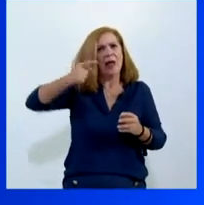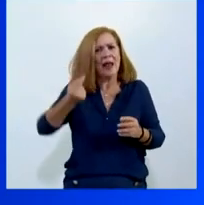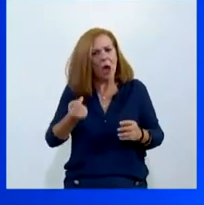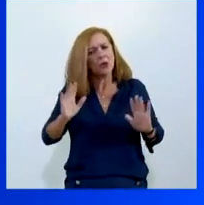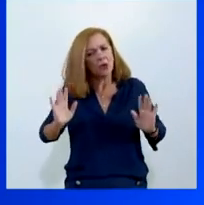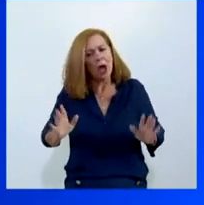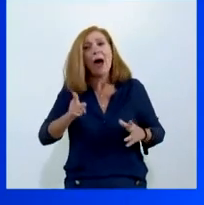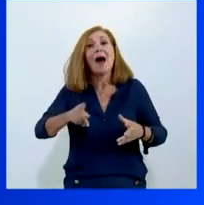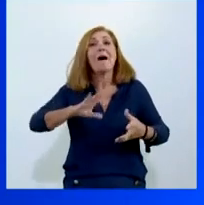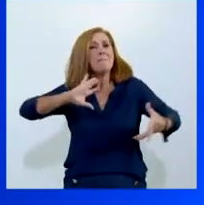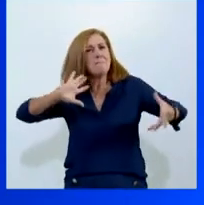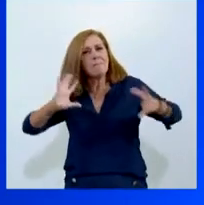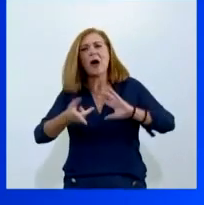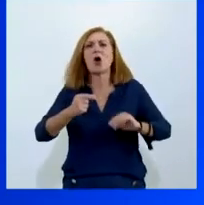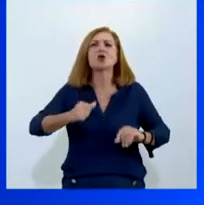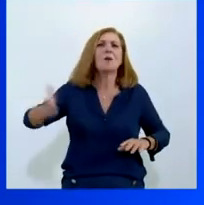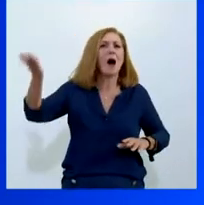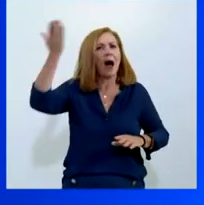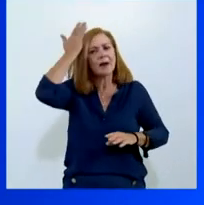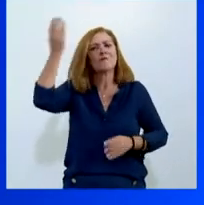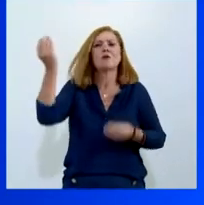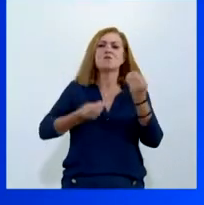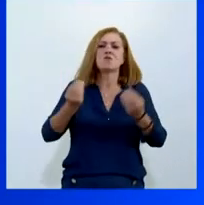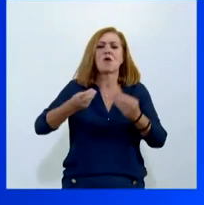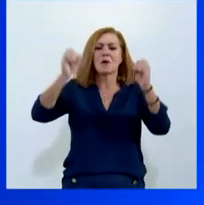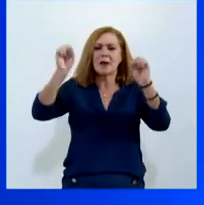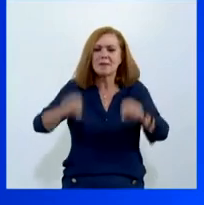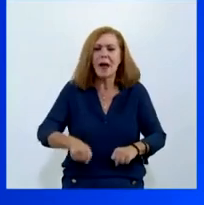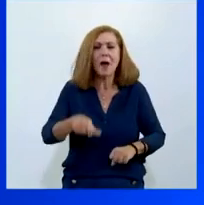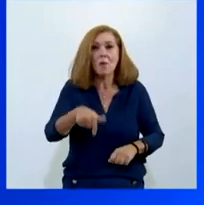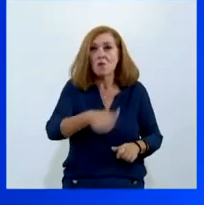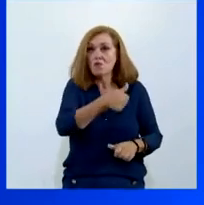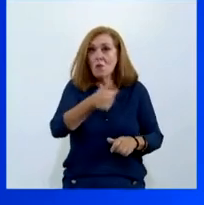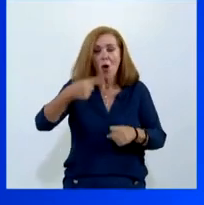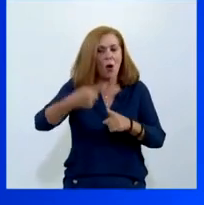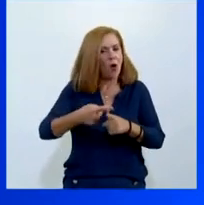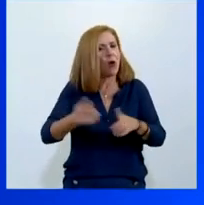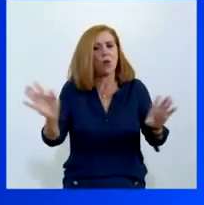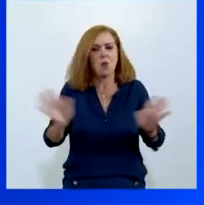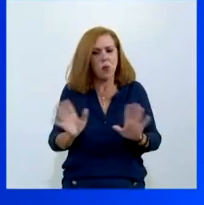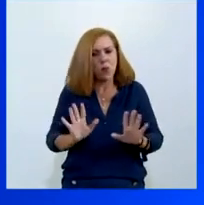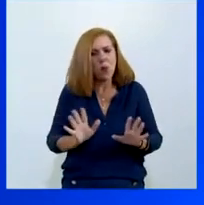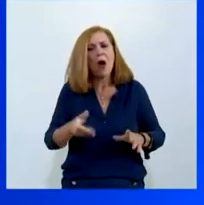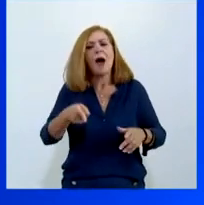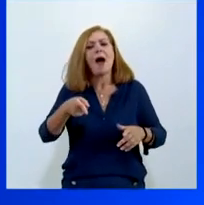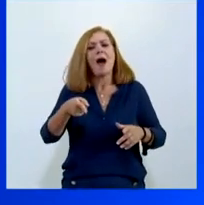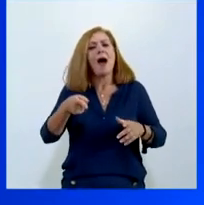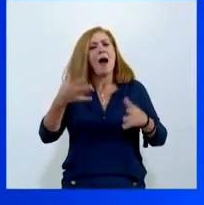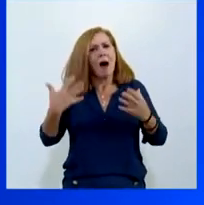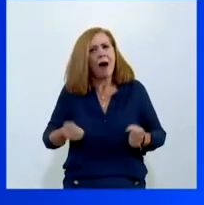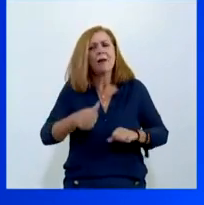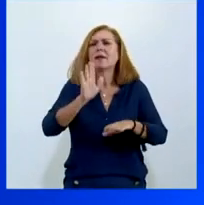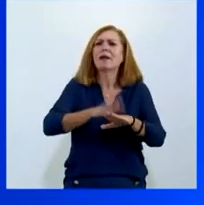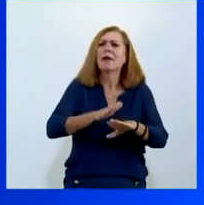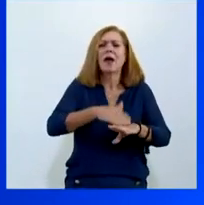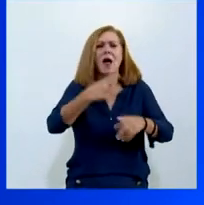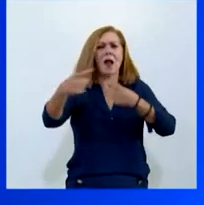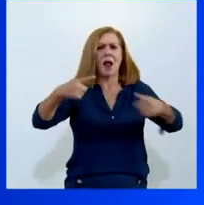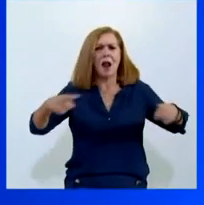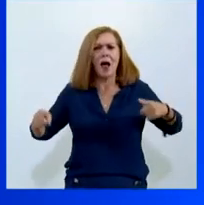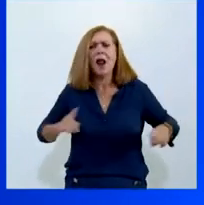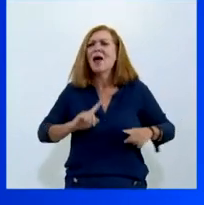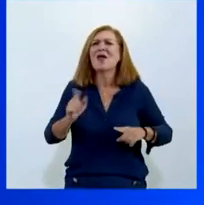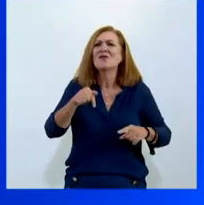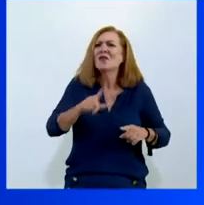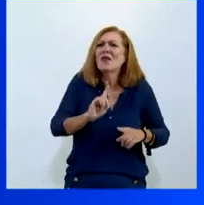φαινόμενο, το ξέρετε πολύ καλά, δεν είναι μόνο ελληνικό φαινόμενο, έχει πολλές διαφορετικές αιτίες, όμως ούτε αυτό είναι δικαιολογία